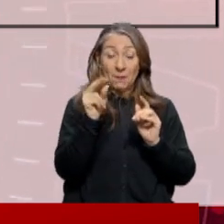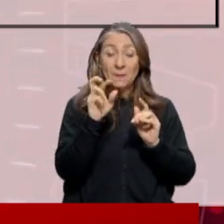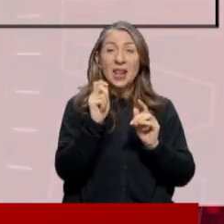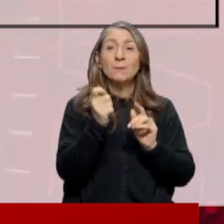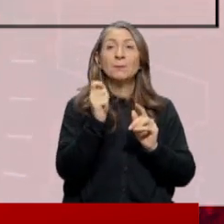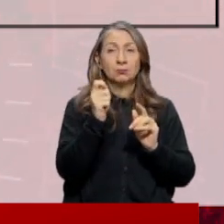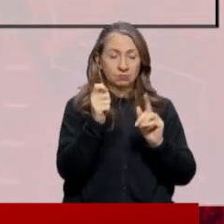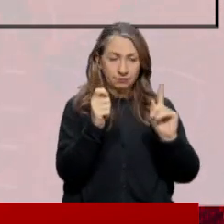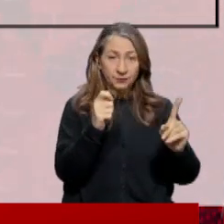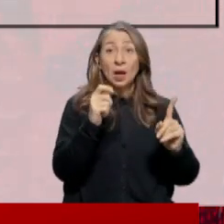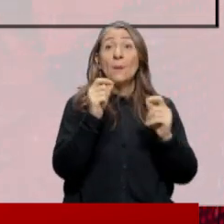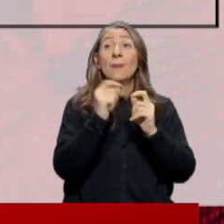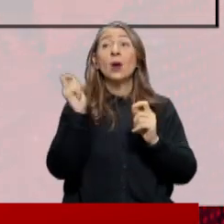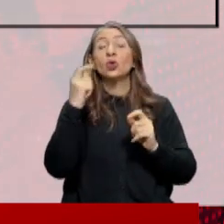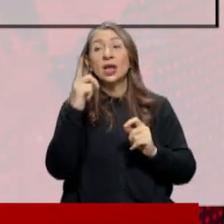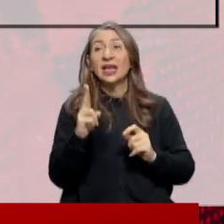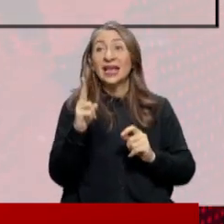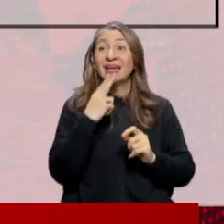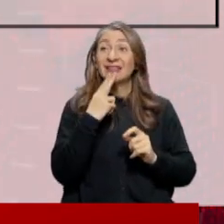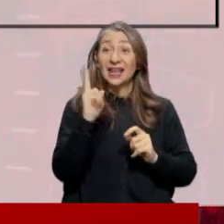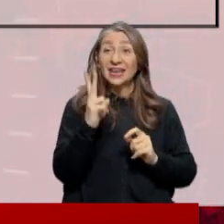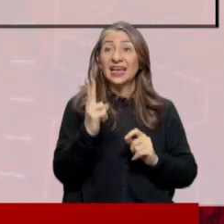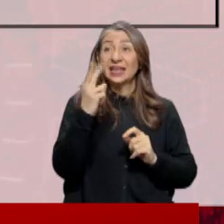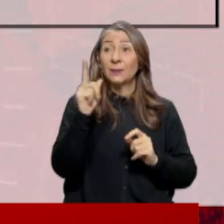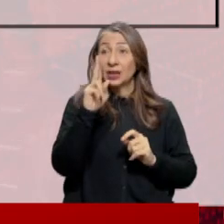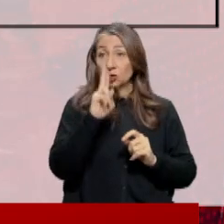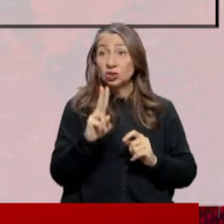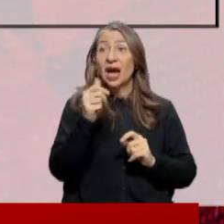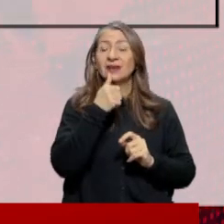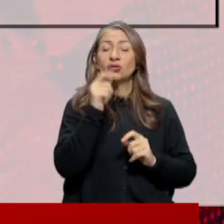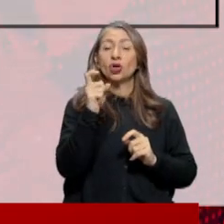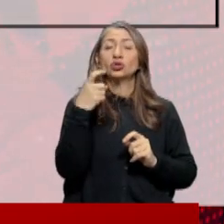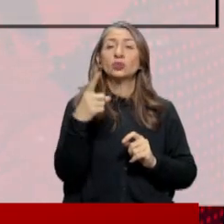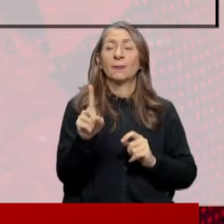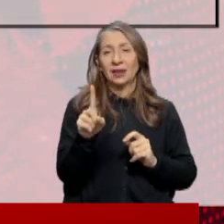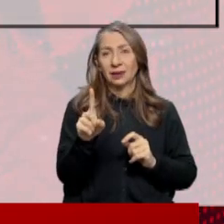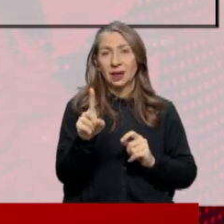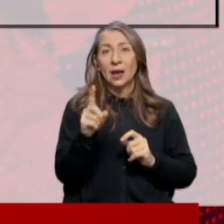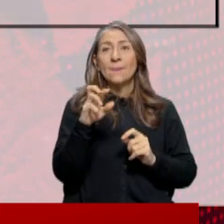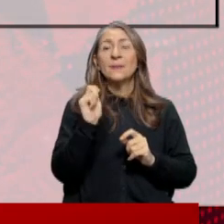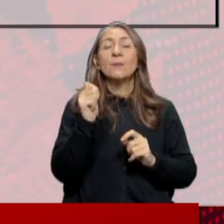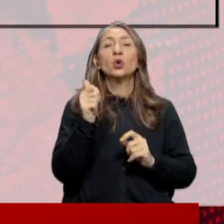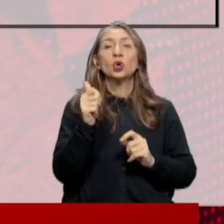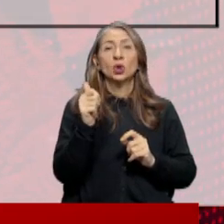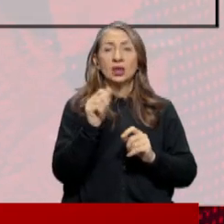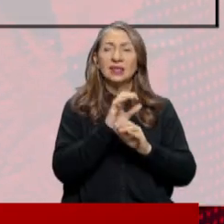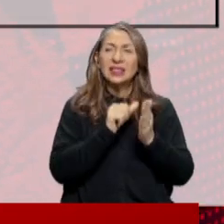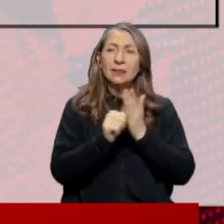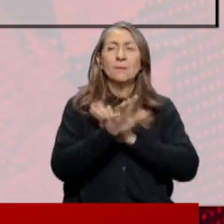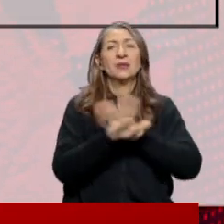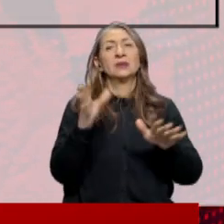prim gününe kadar, Bağkurlular içinse kadınlarda 7200, erkeklerde ise 9000 prim gününün